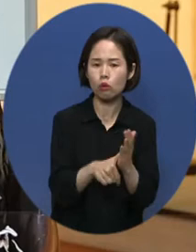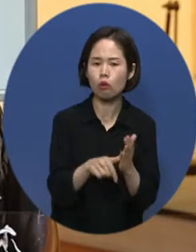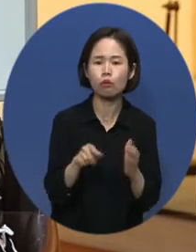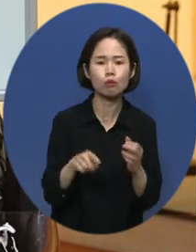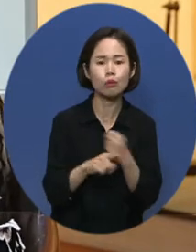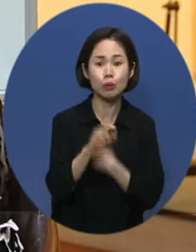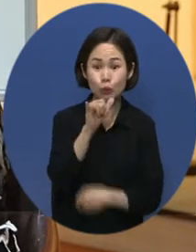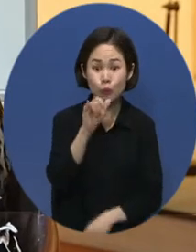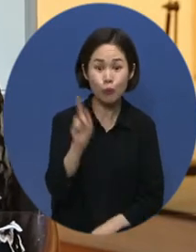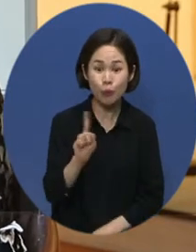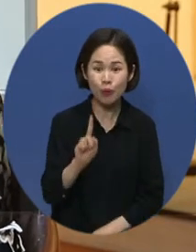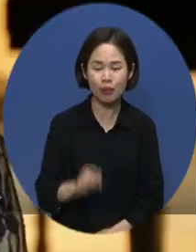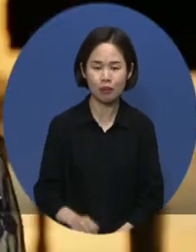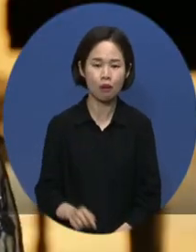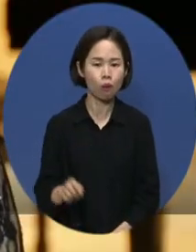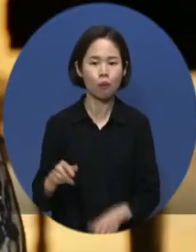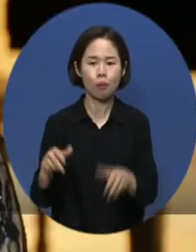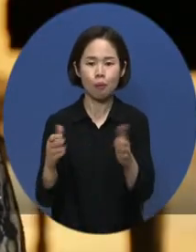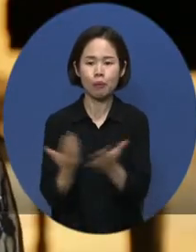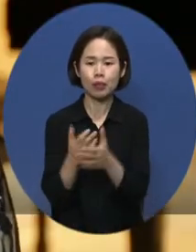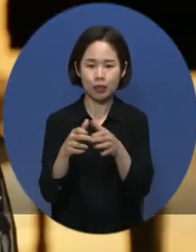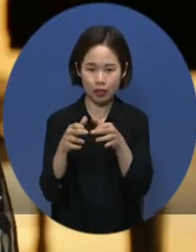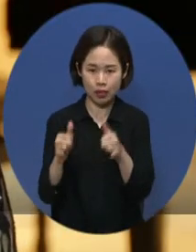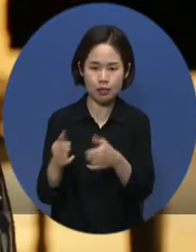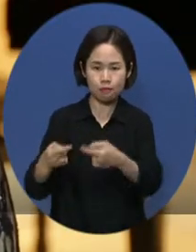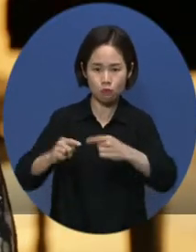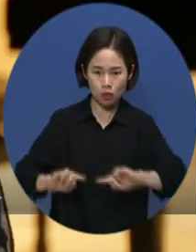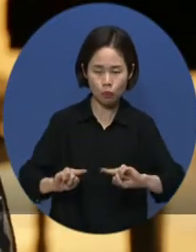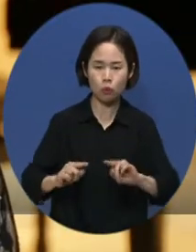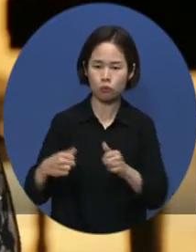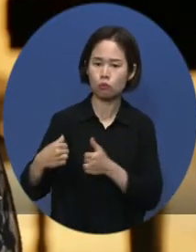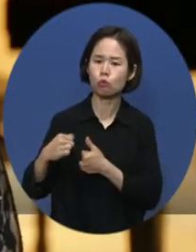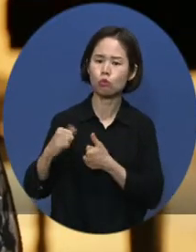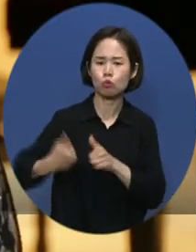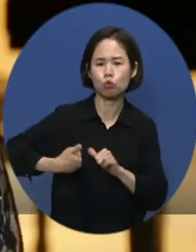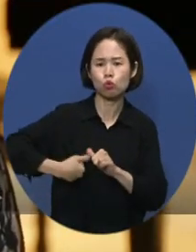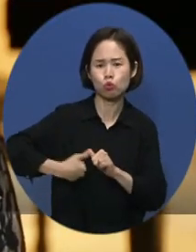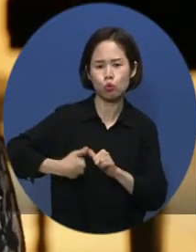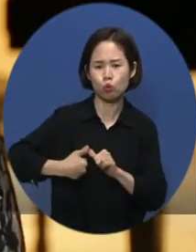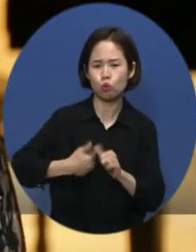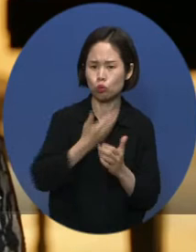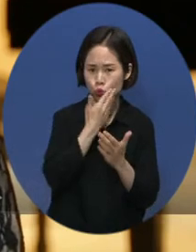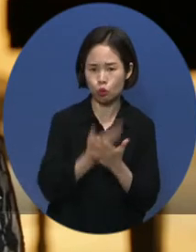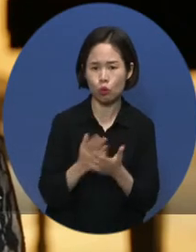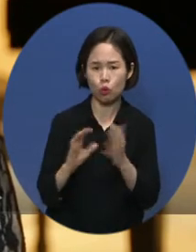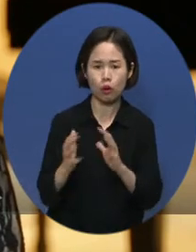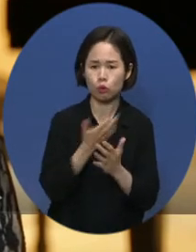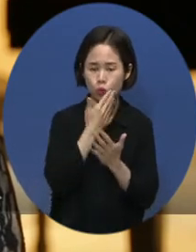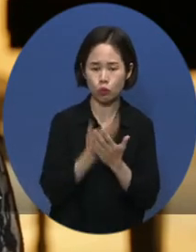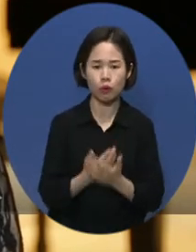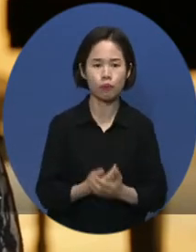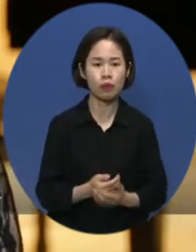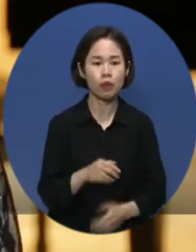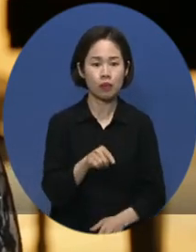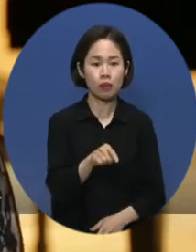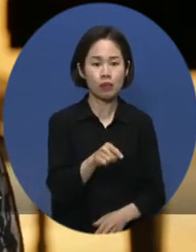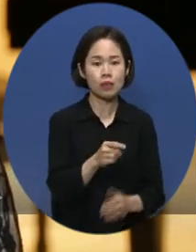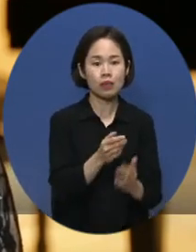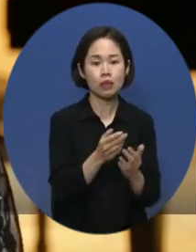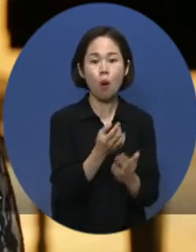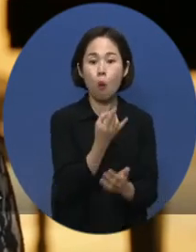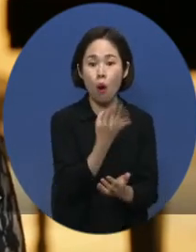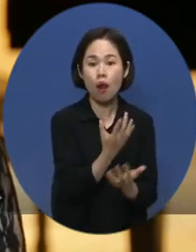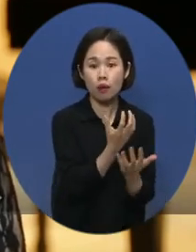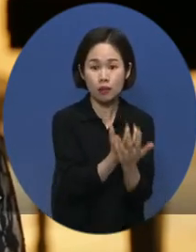이 자문회의는 굉장히 중요합니다. 저희가 읽기 쉬운 자료를 제작할 때 이제 앞서서 말씀드린 대로 원자료가 있어요. 근데 그